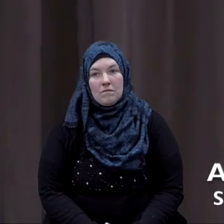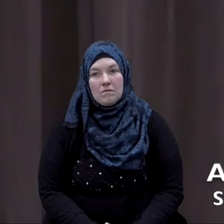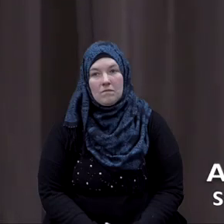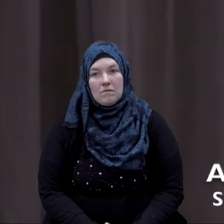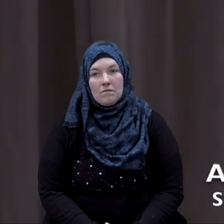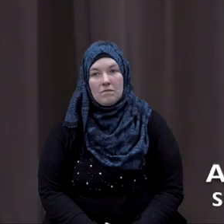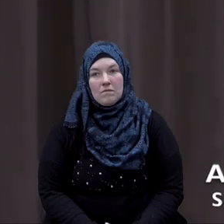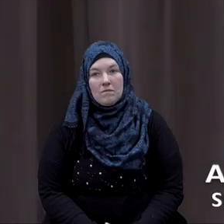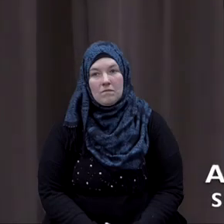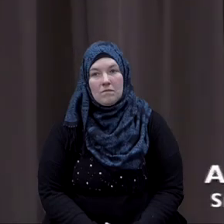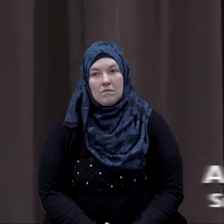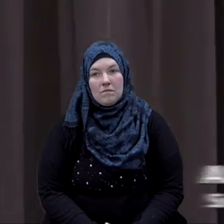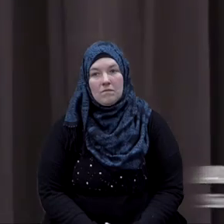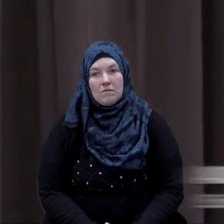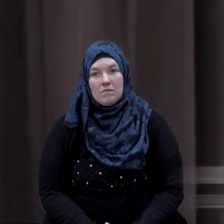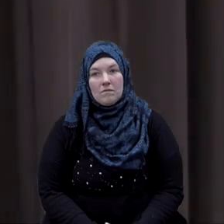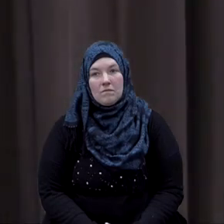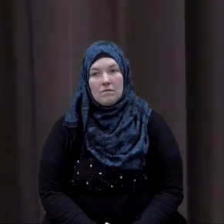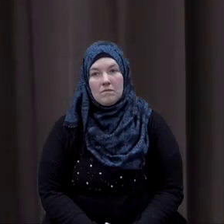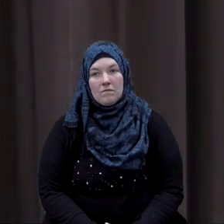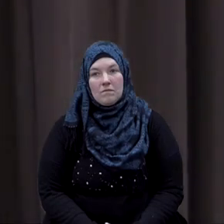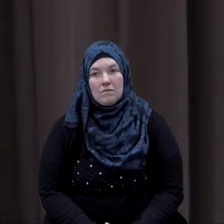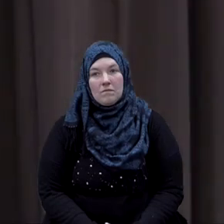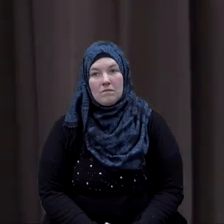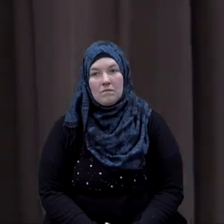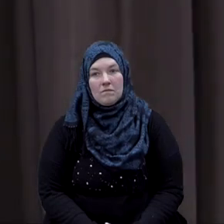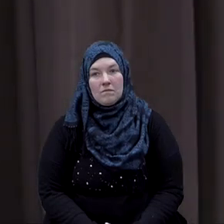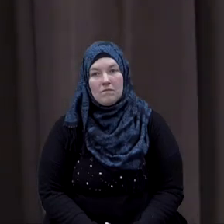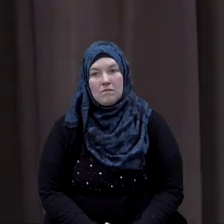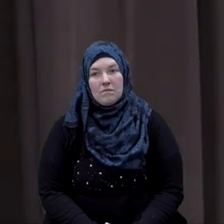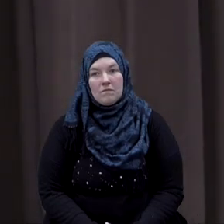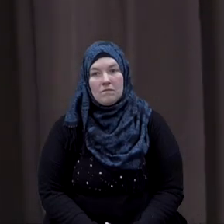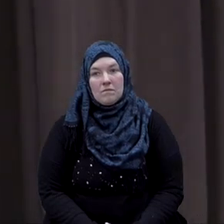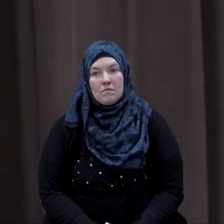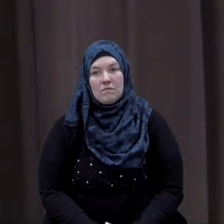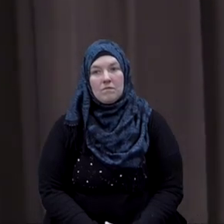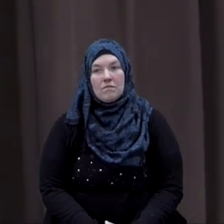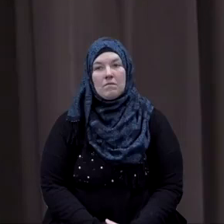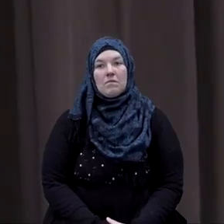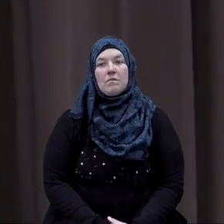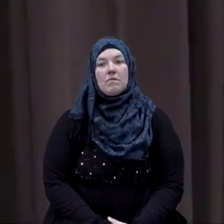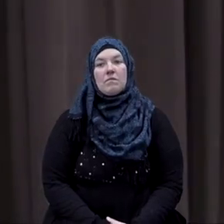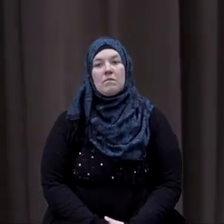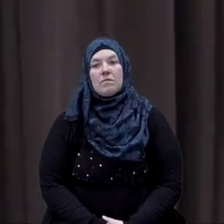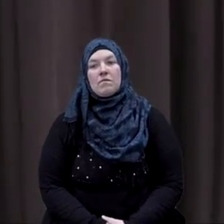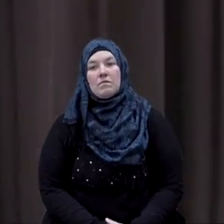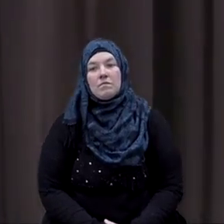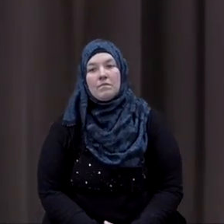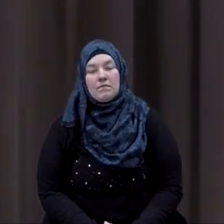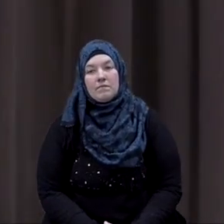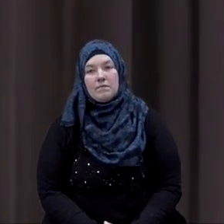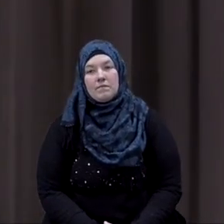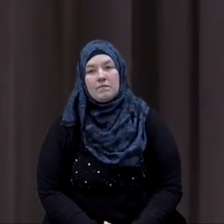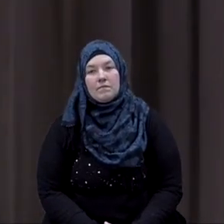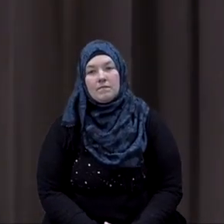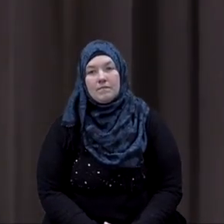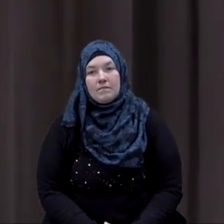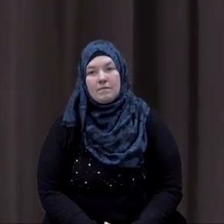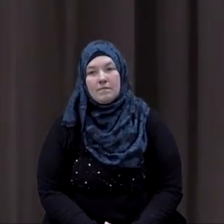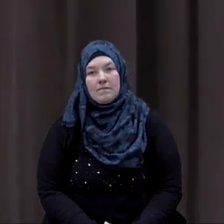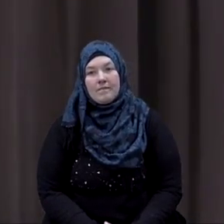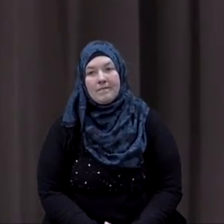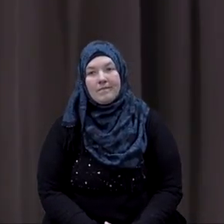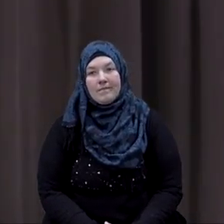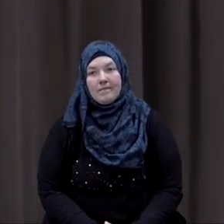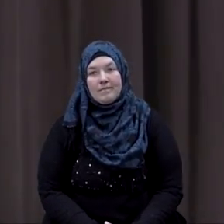له، ولا حول ولا قوة إلا بالله العلي العظيم. وأشهد أن لا إله إلا الله وحده